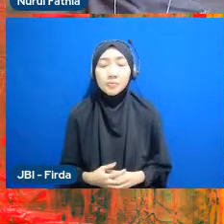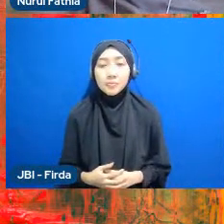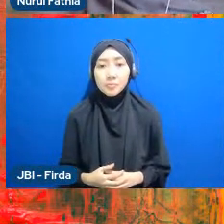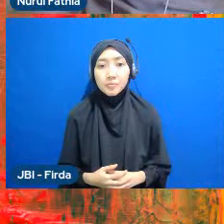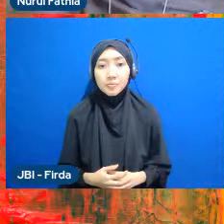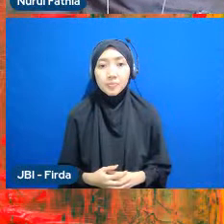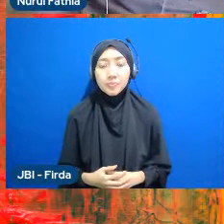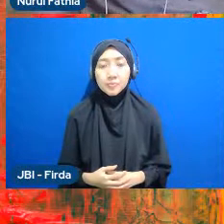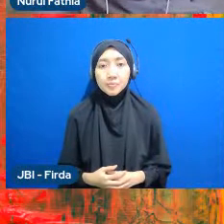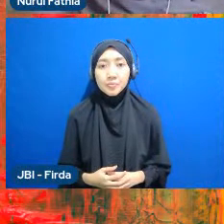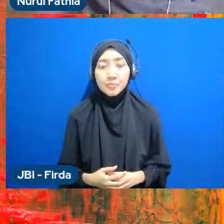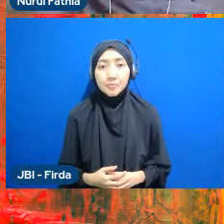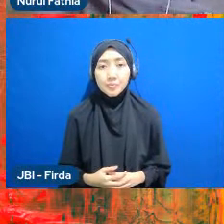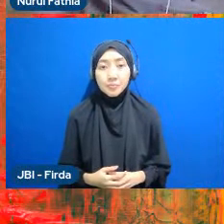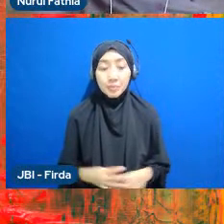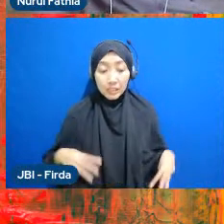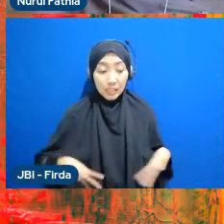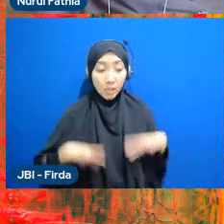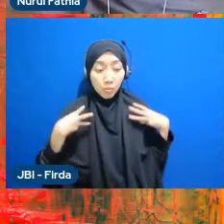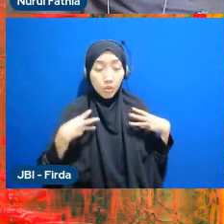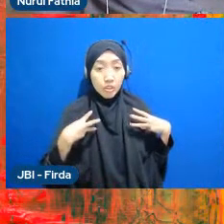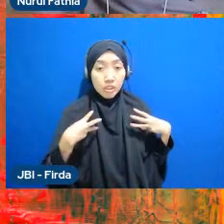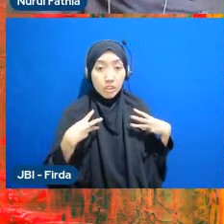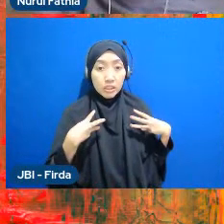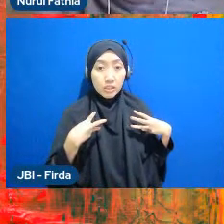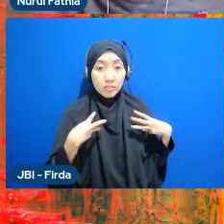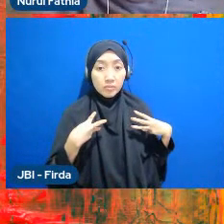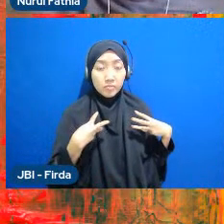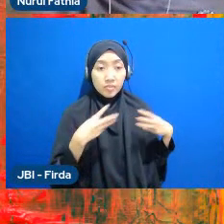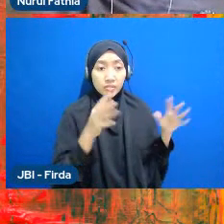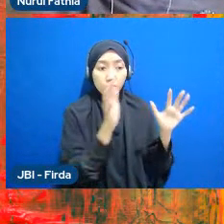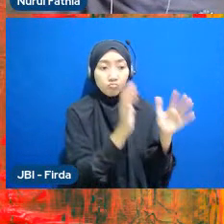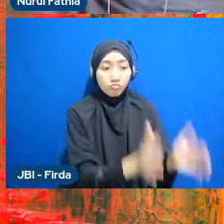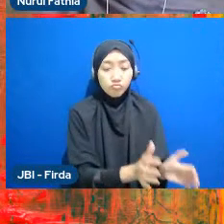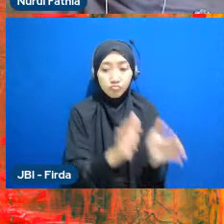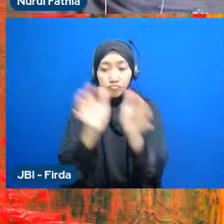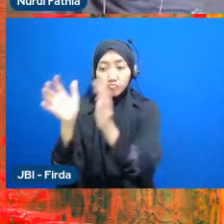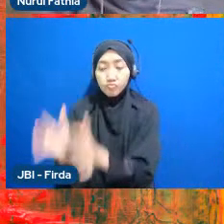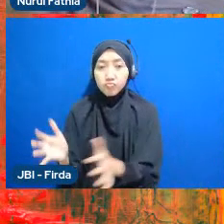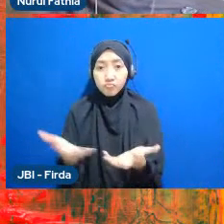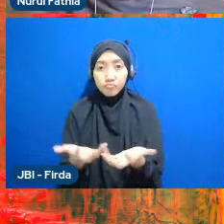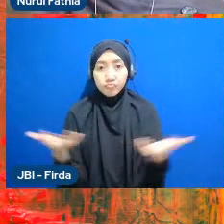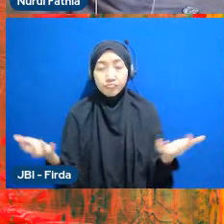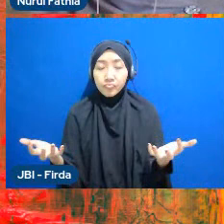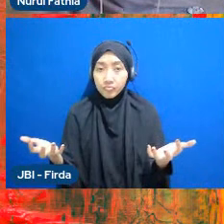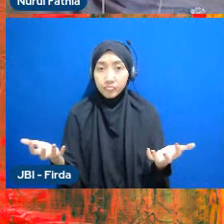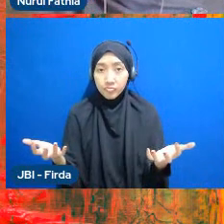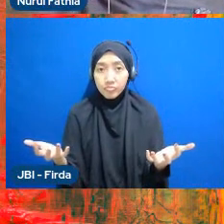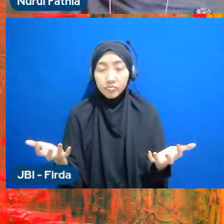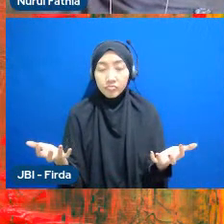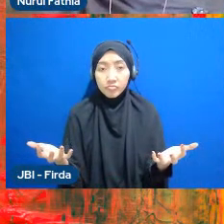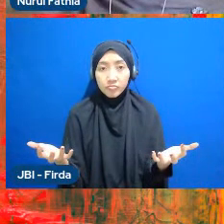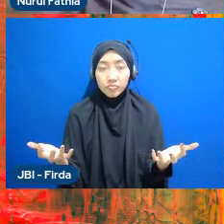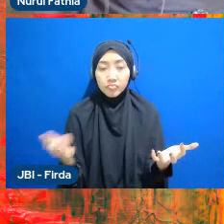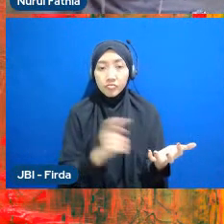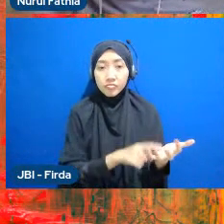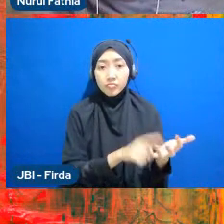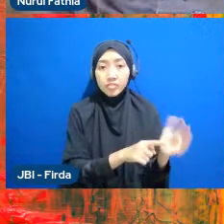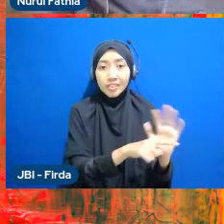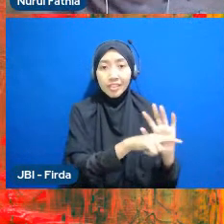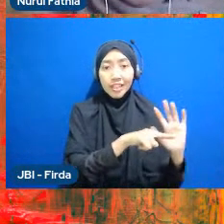Oke. Nah, emosi itu diklasifikasikan menjadi dua, yaitu yang pertama adalah